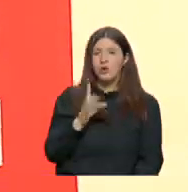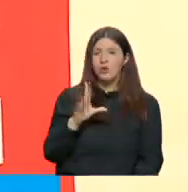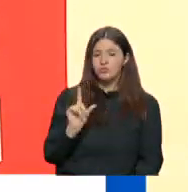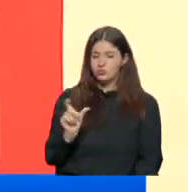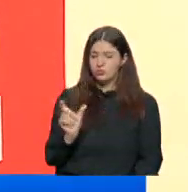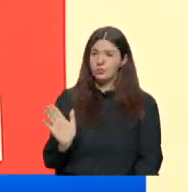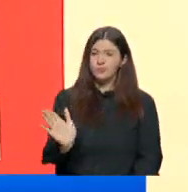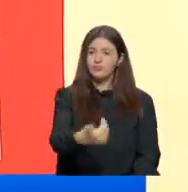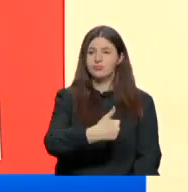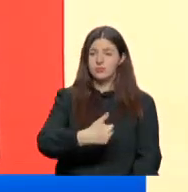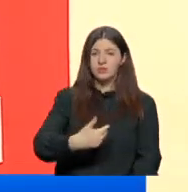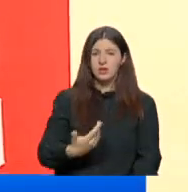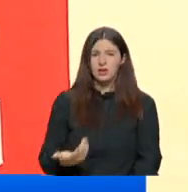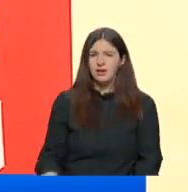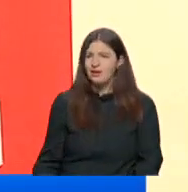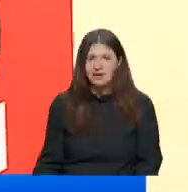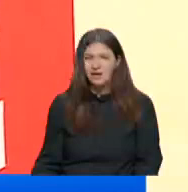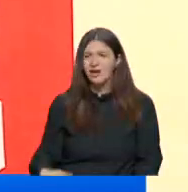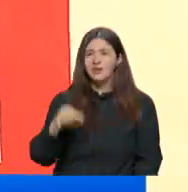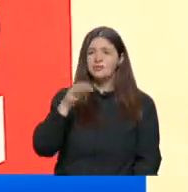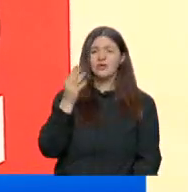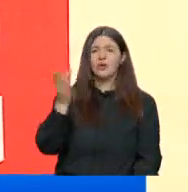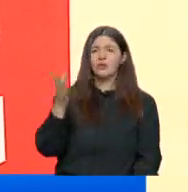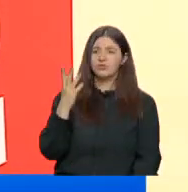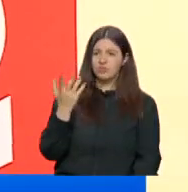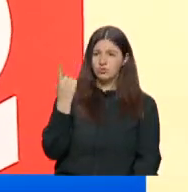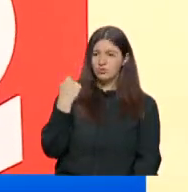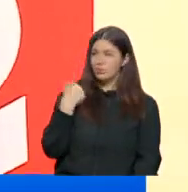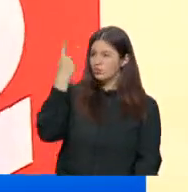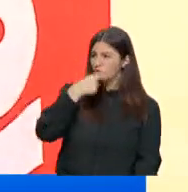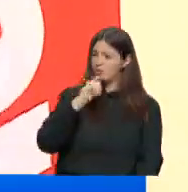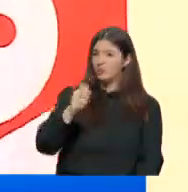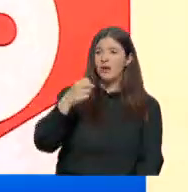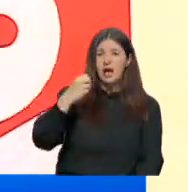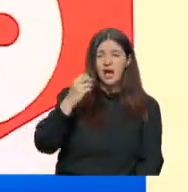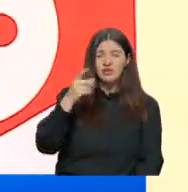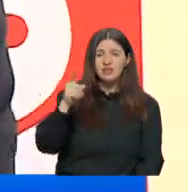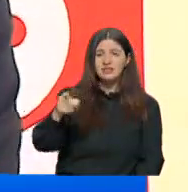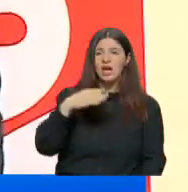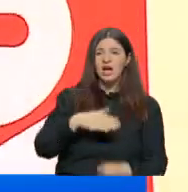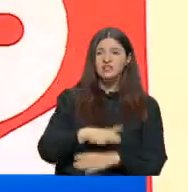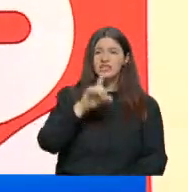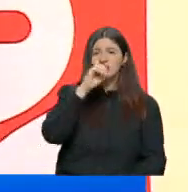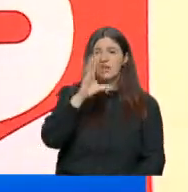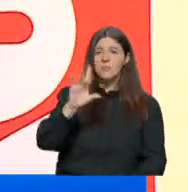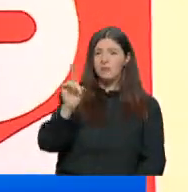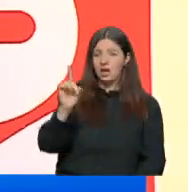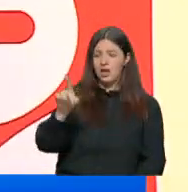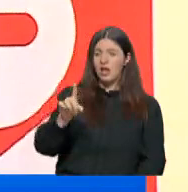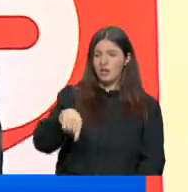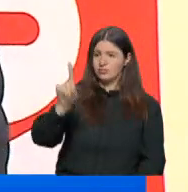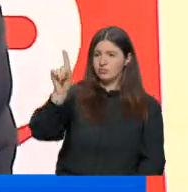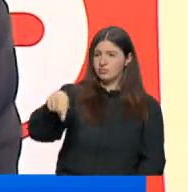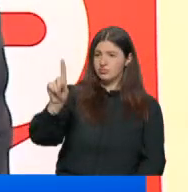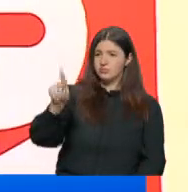U dönüş yapıyorsunuz. Şimdi ne oldu? İşte dün yüzlerinde söyledim ya, dedim ki Tayyip Erdoğan sizin aslında sadece bir parmak kaldırma